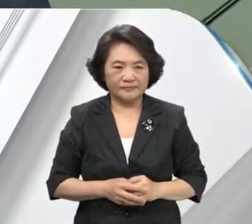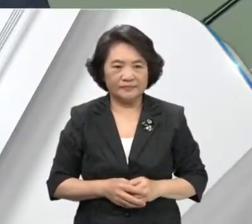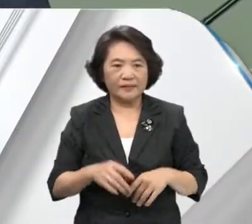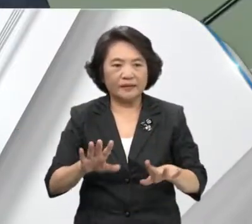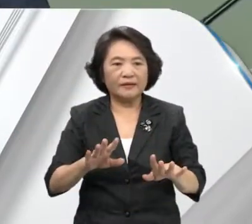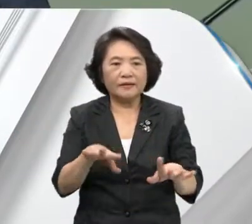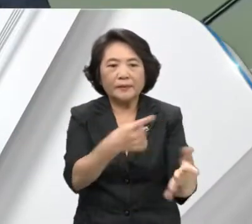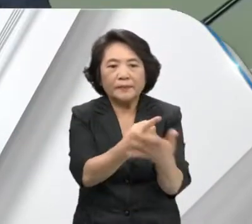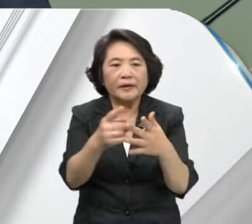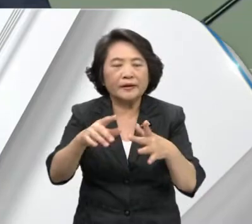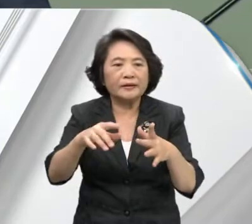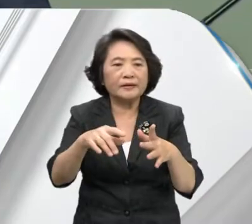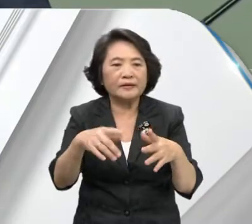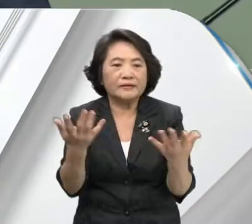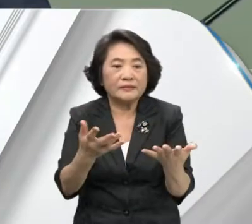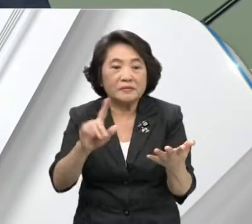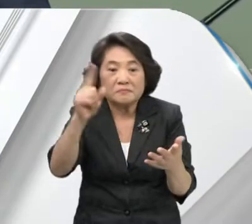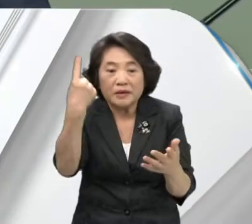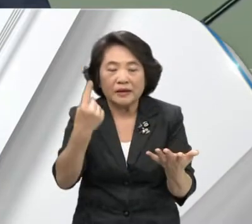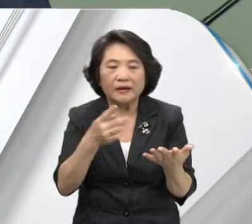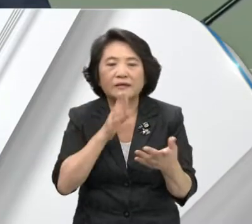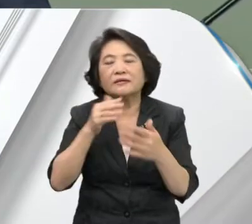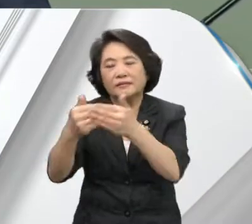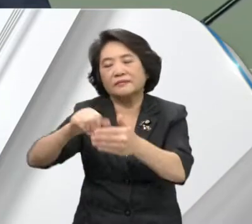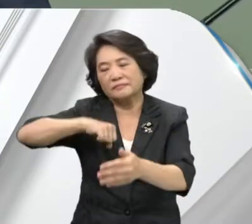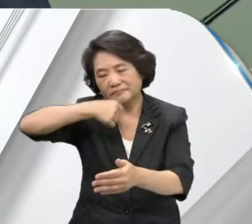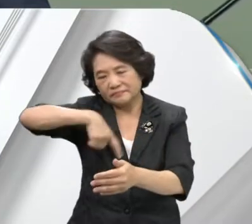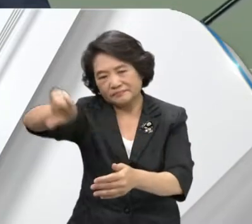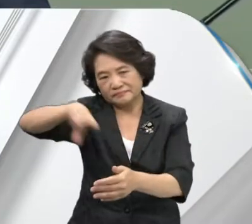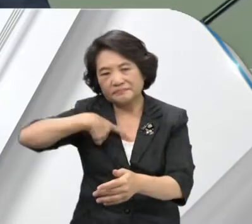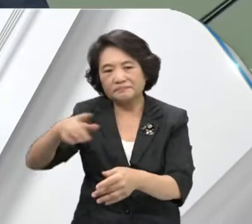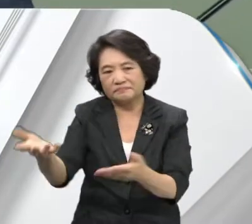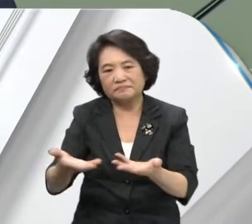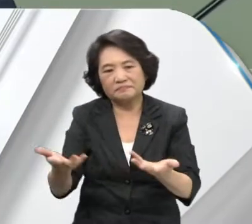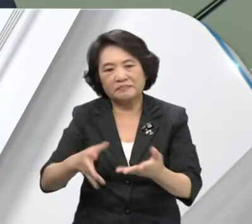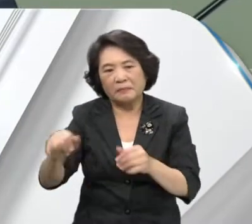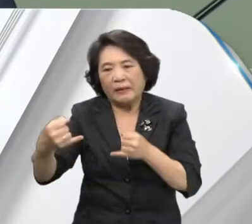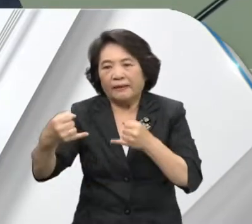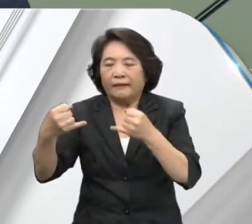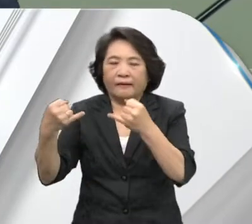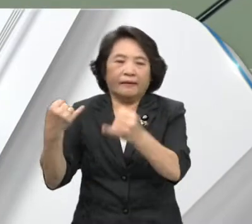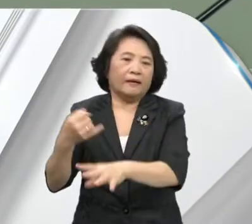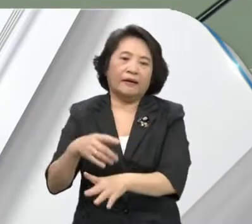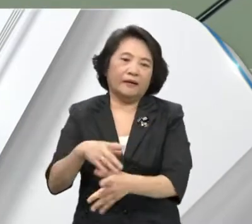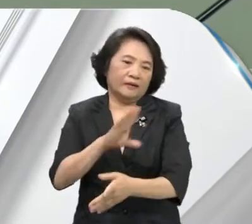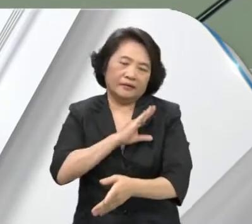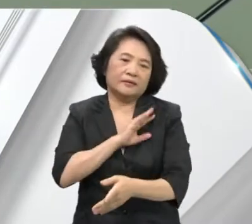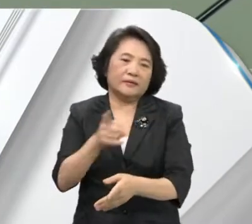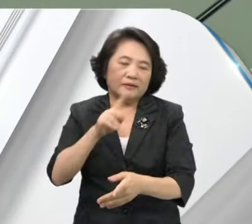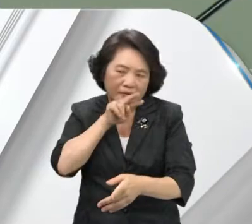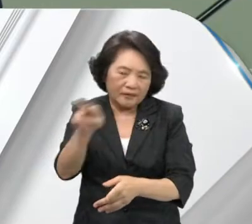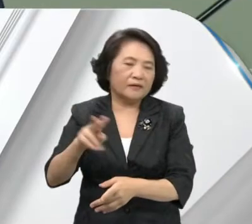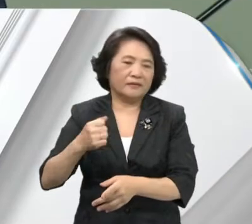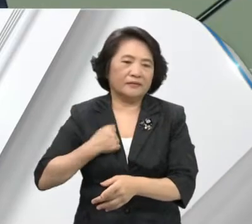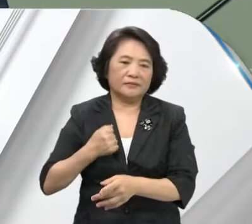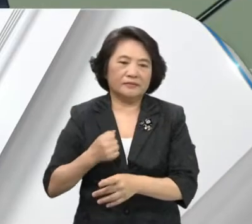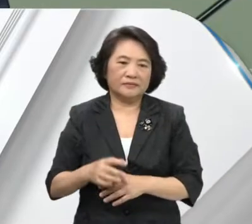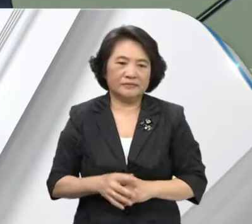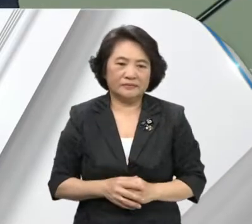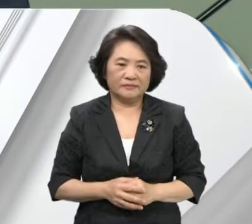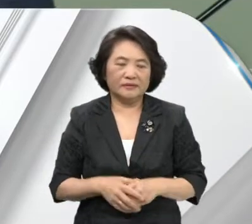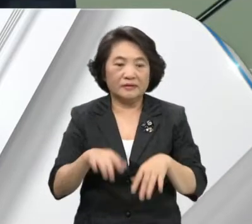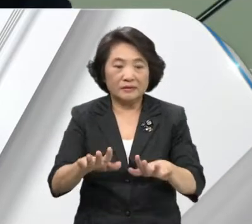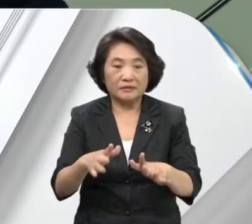问题啊，源头是这个两岸政策，这是铁的事实啊。这一